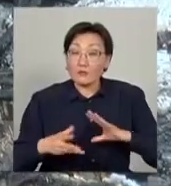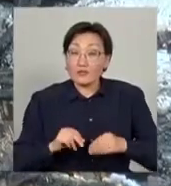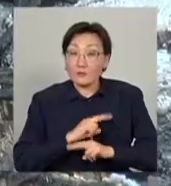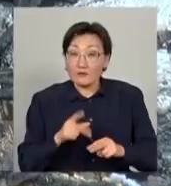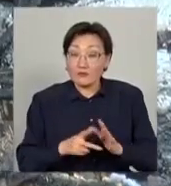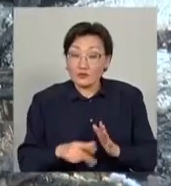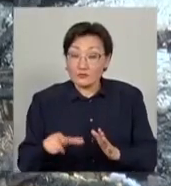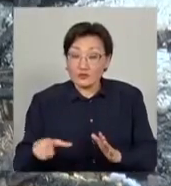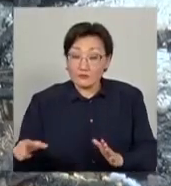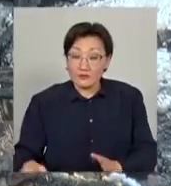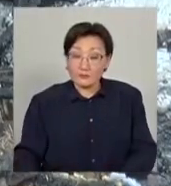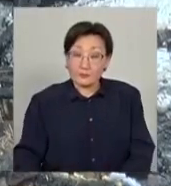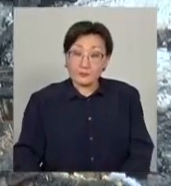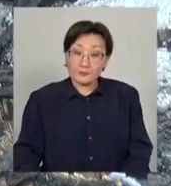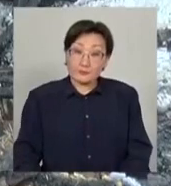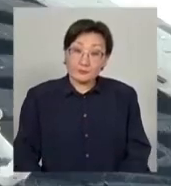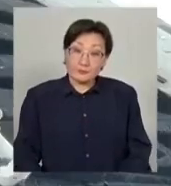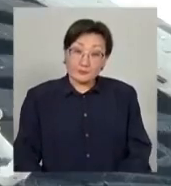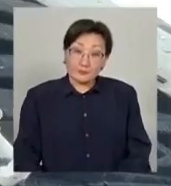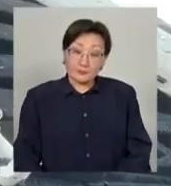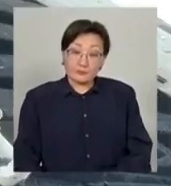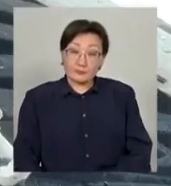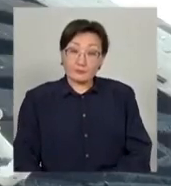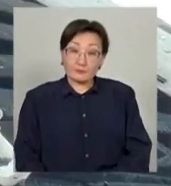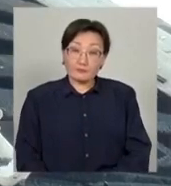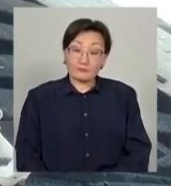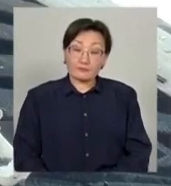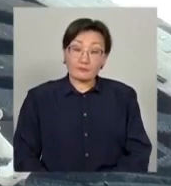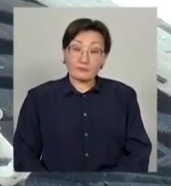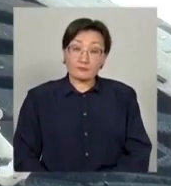8 человек. Нургуль Алина, Дамир Искендиров, телеканал Алматы, Североказахстанская область.